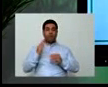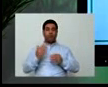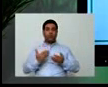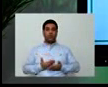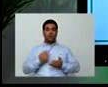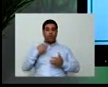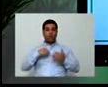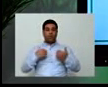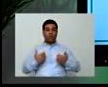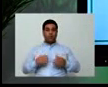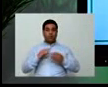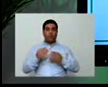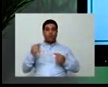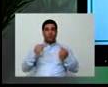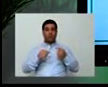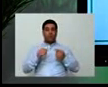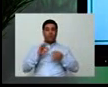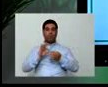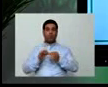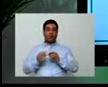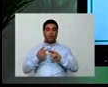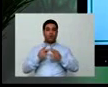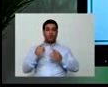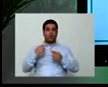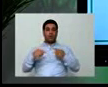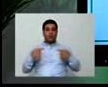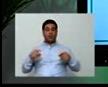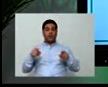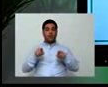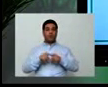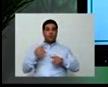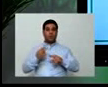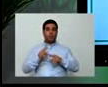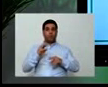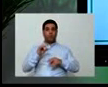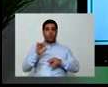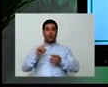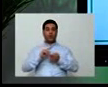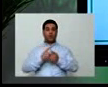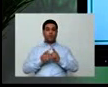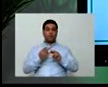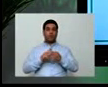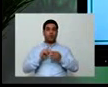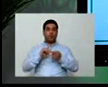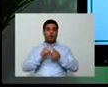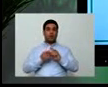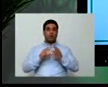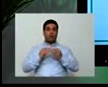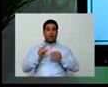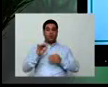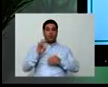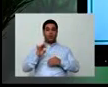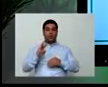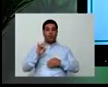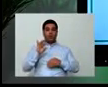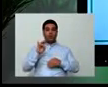tirik organizmlar o'zaro murakkab munosabatlarning xilma-xilligi bilan moddalar almashinuvi davriy aylanishining dinamik